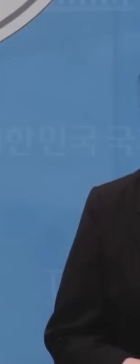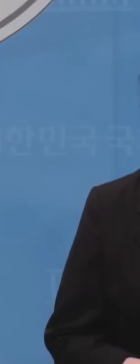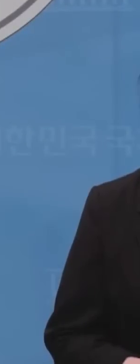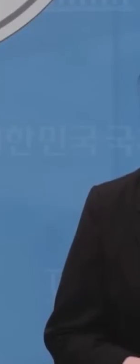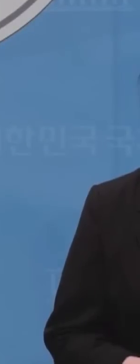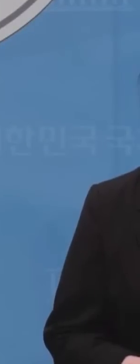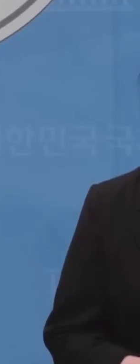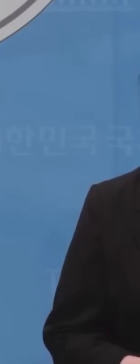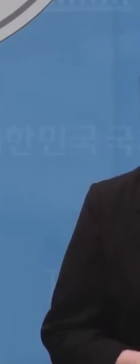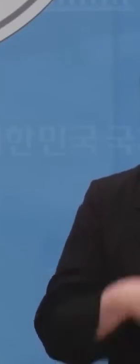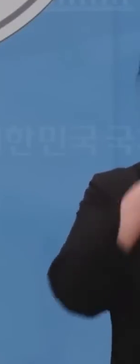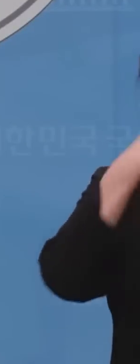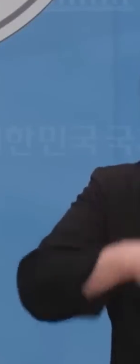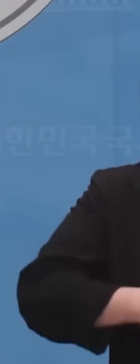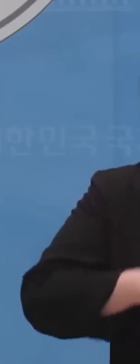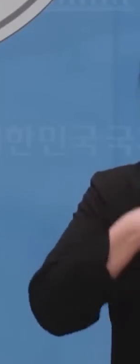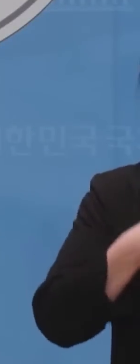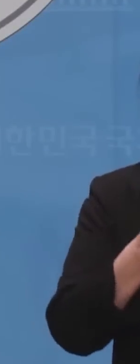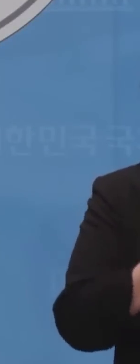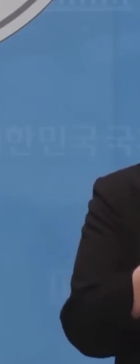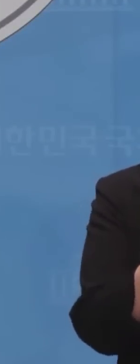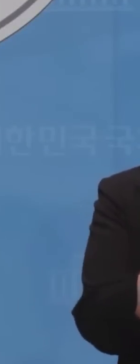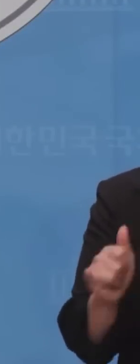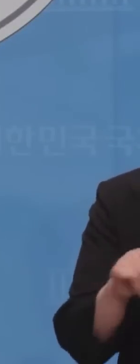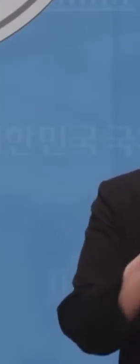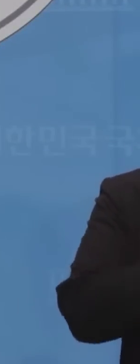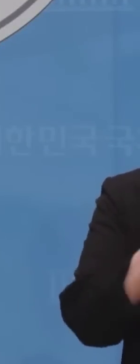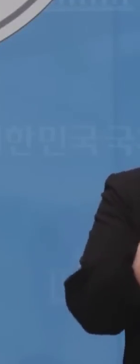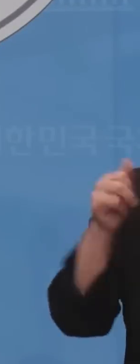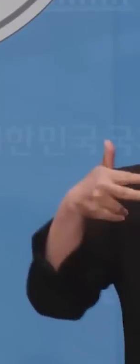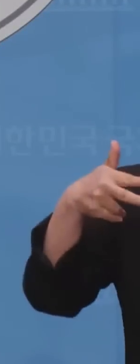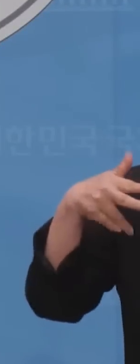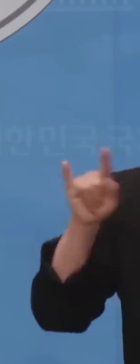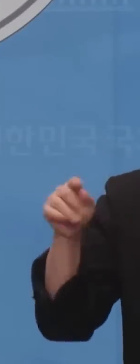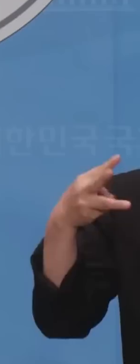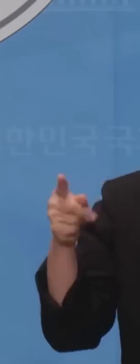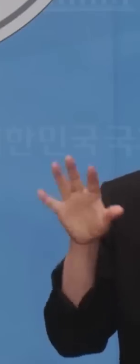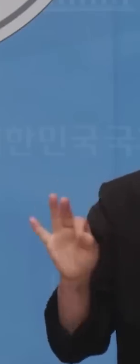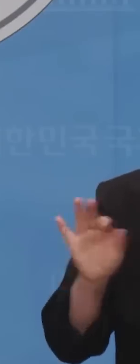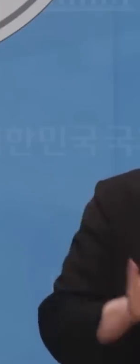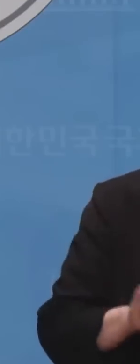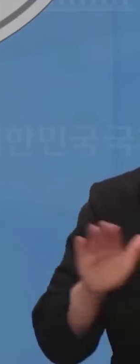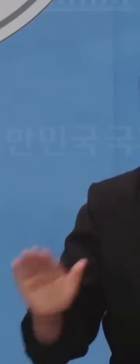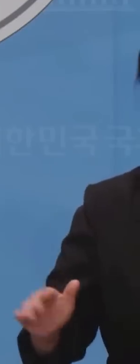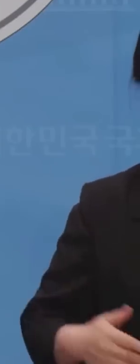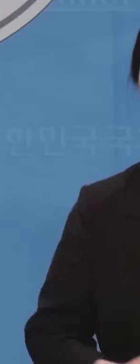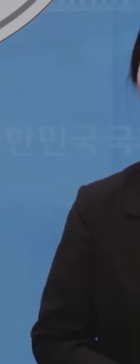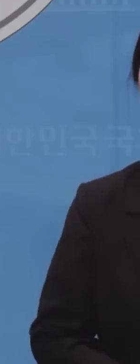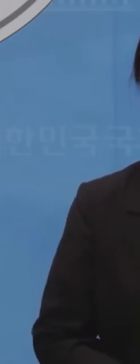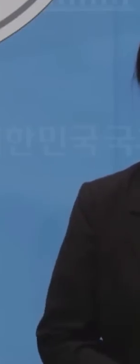네. 정의당 대변인 이재랑입니다. 브리핑 시작하겠습니다.